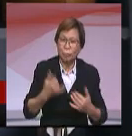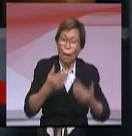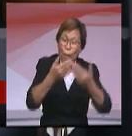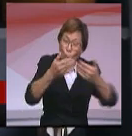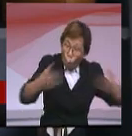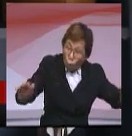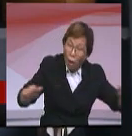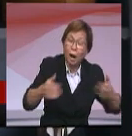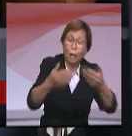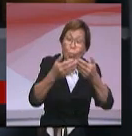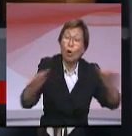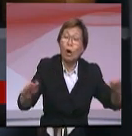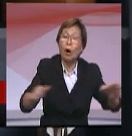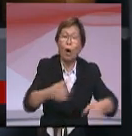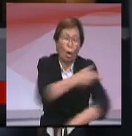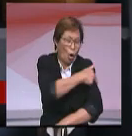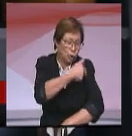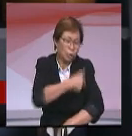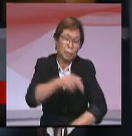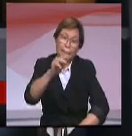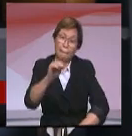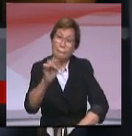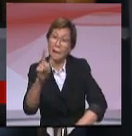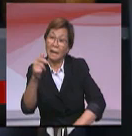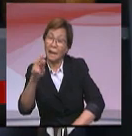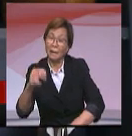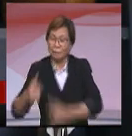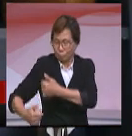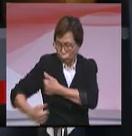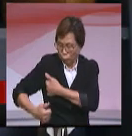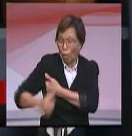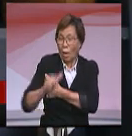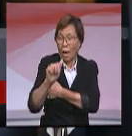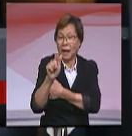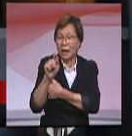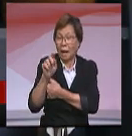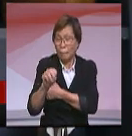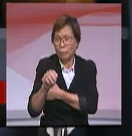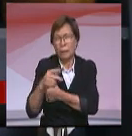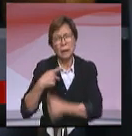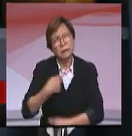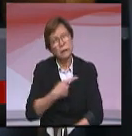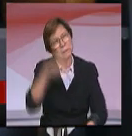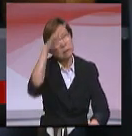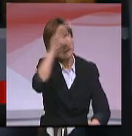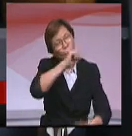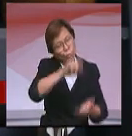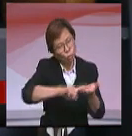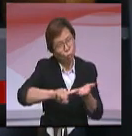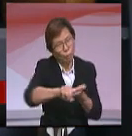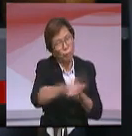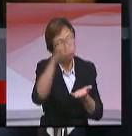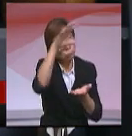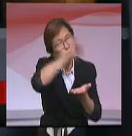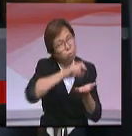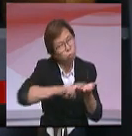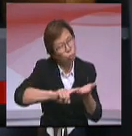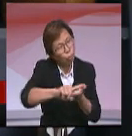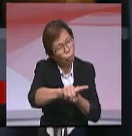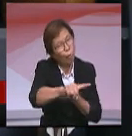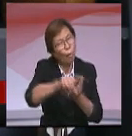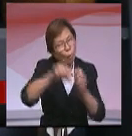Hospital Medan Angkatan Tentera Malaysia ini, dan jangkaan kita minggu depan kita